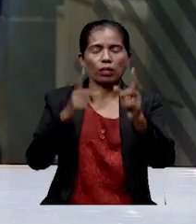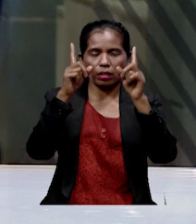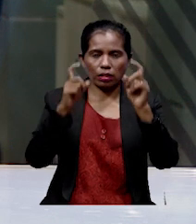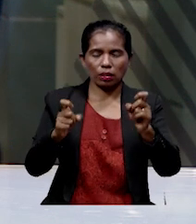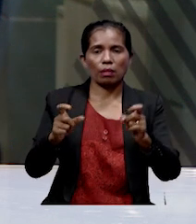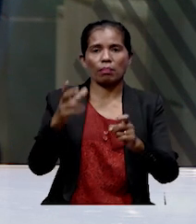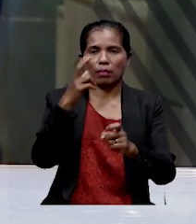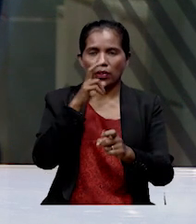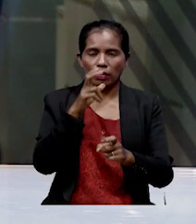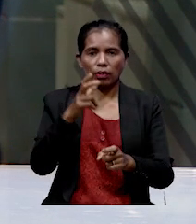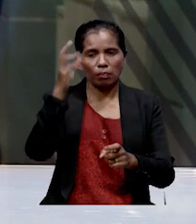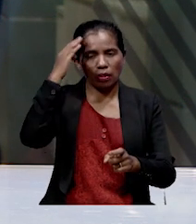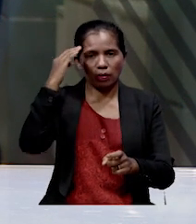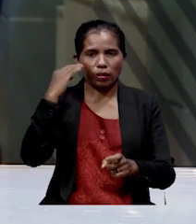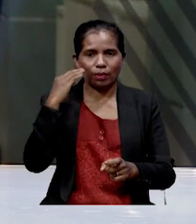Korea.